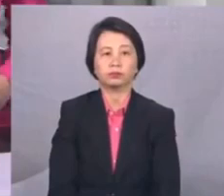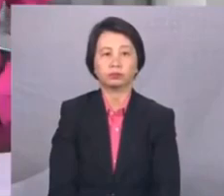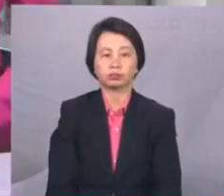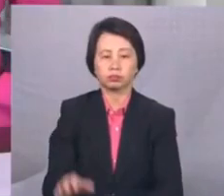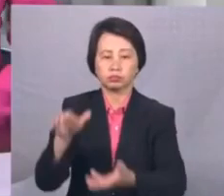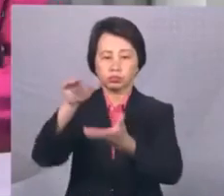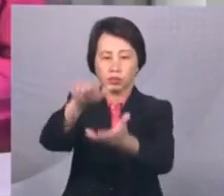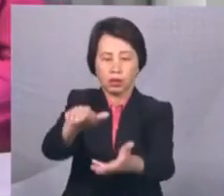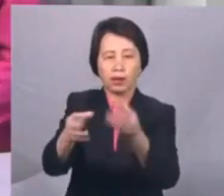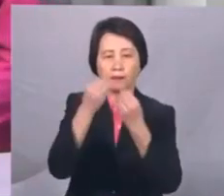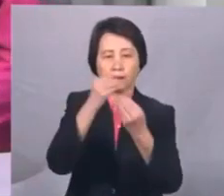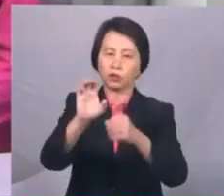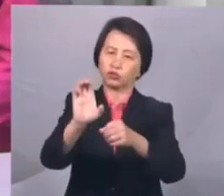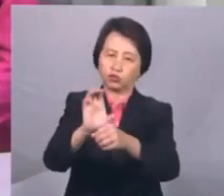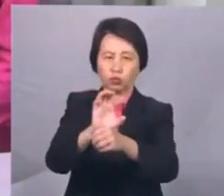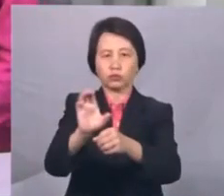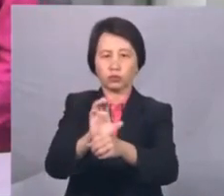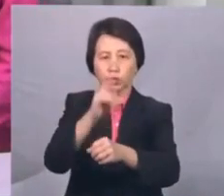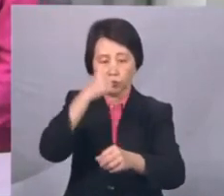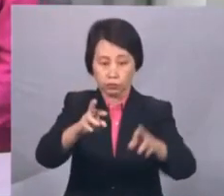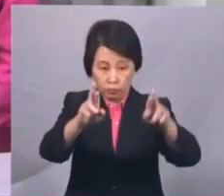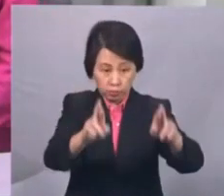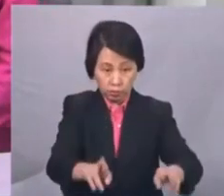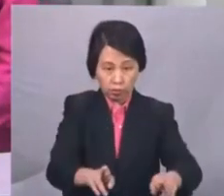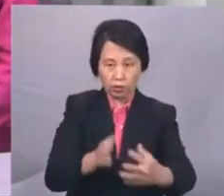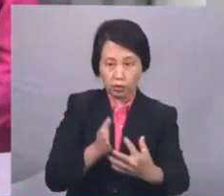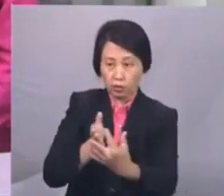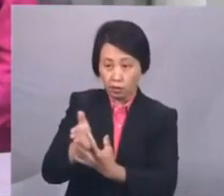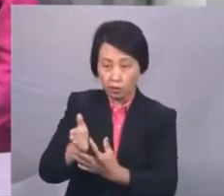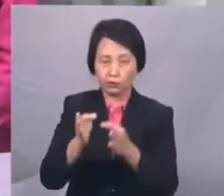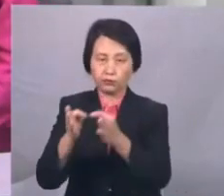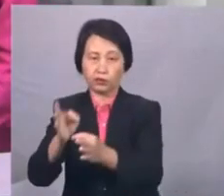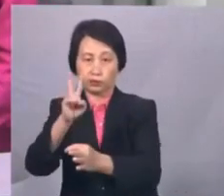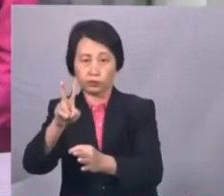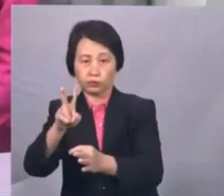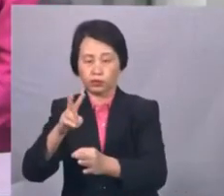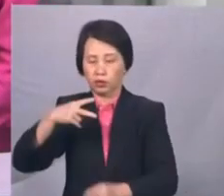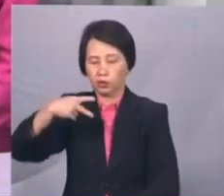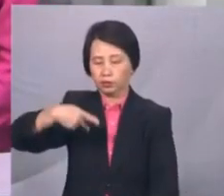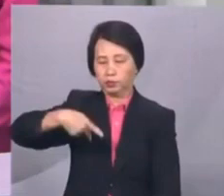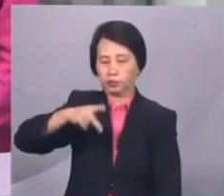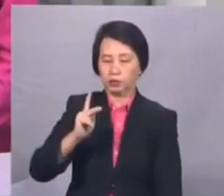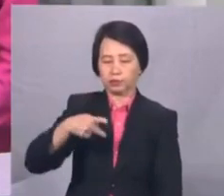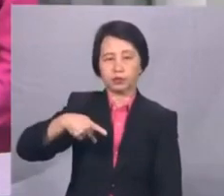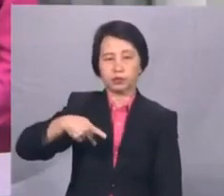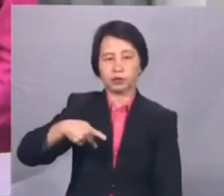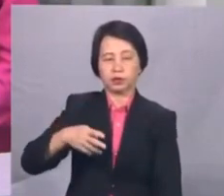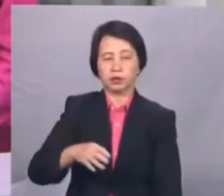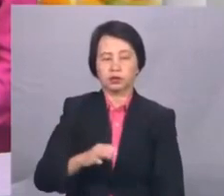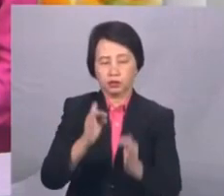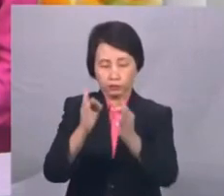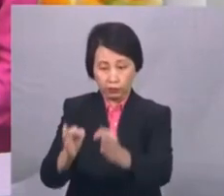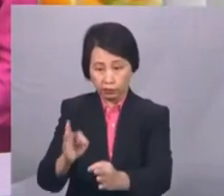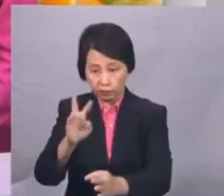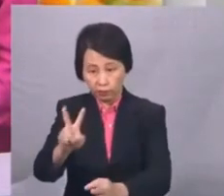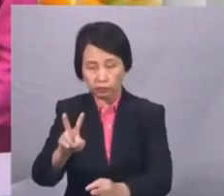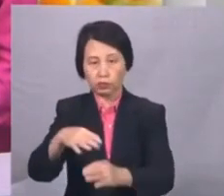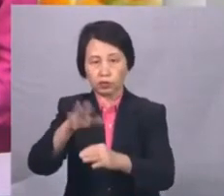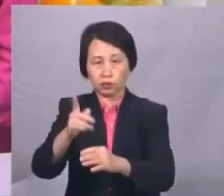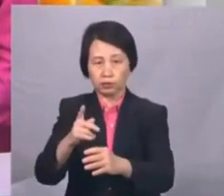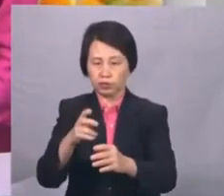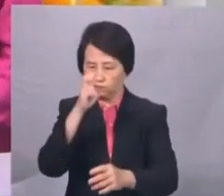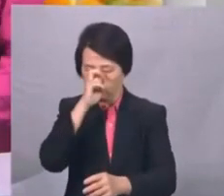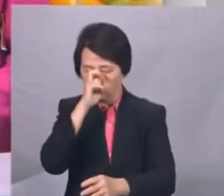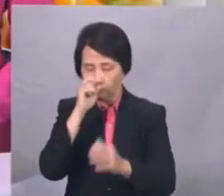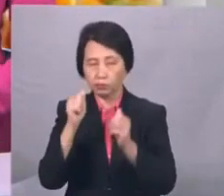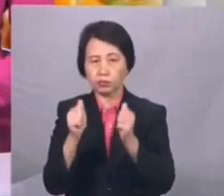Hai bekalan makanan mencukupi bagi rakyat menempuh Va kedua perintah kawanan pergerakan ini Negeri fase kedua dilaksanakan lebih